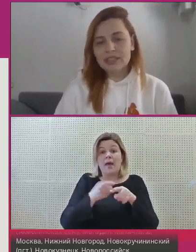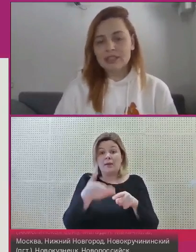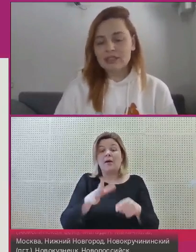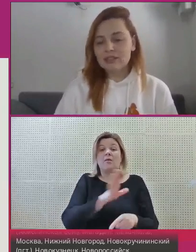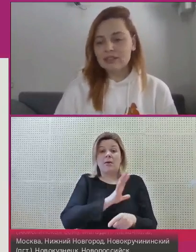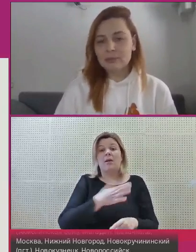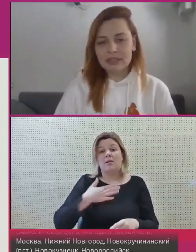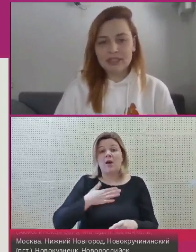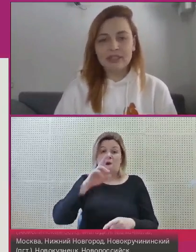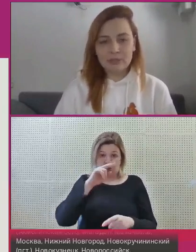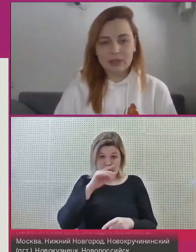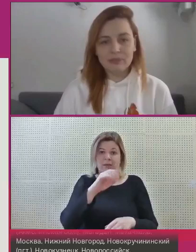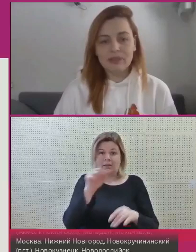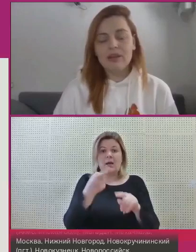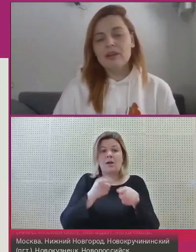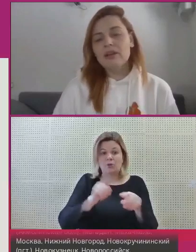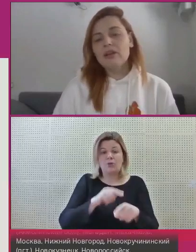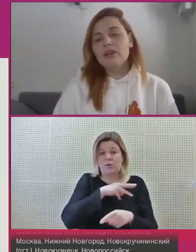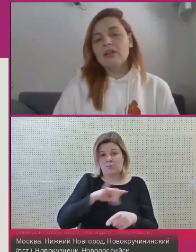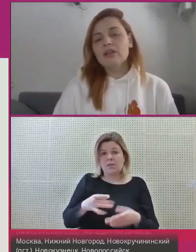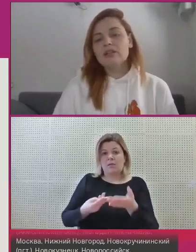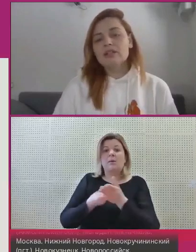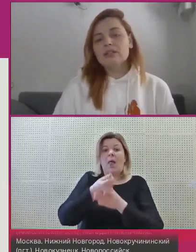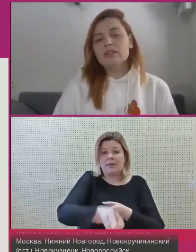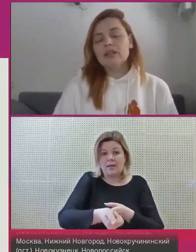за которые мы, естественно, заплатили временем.